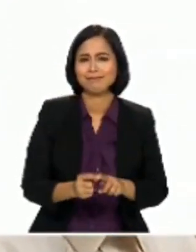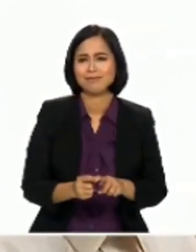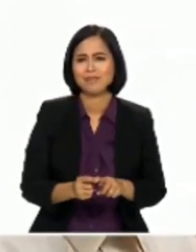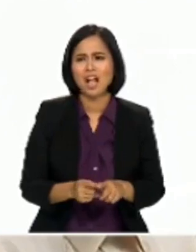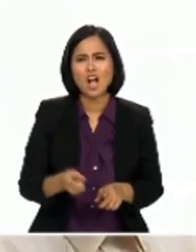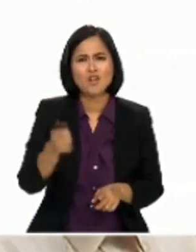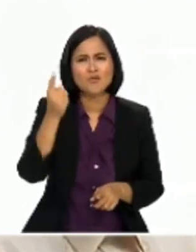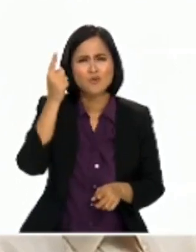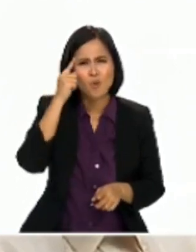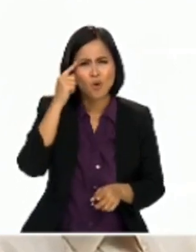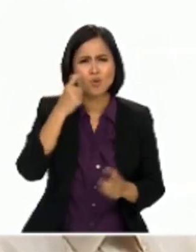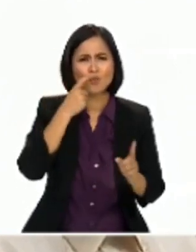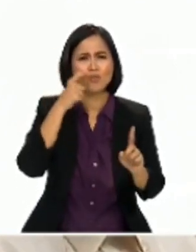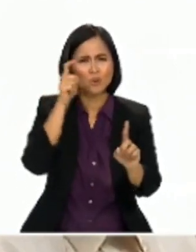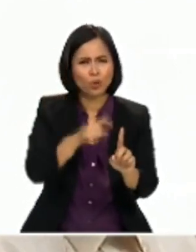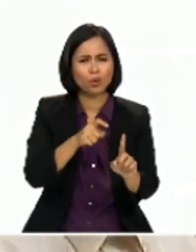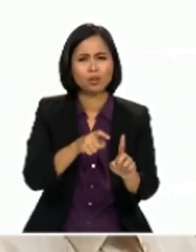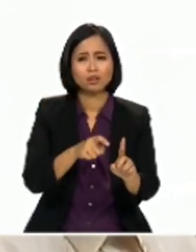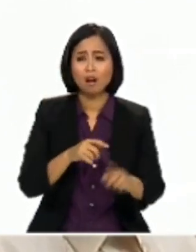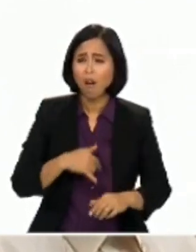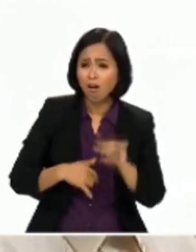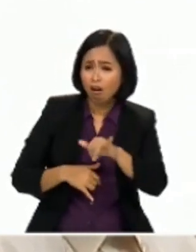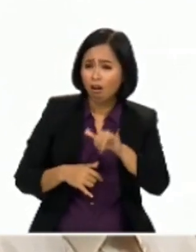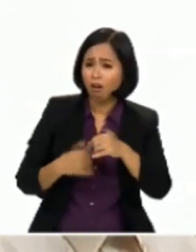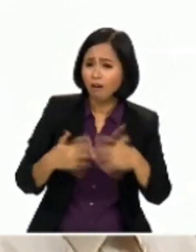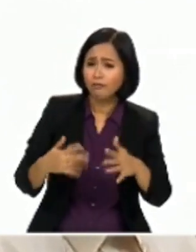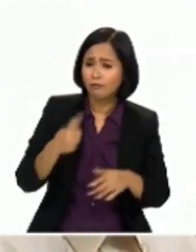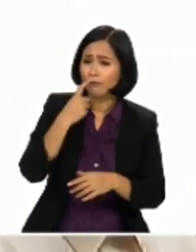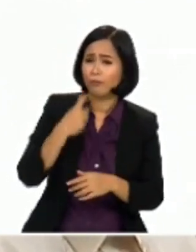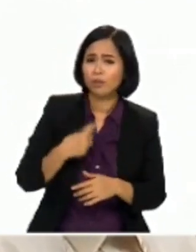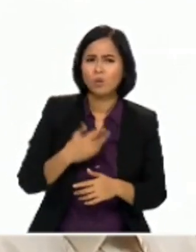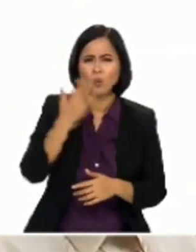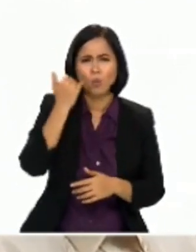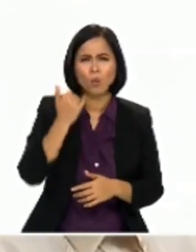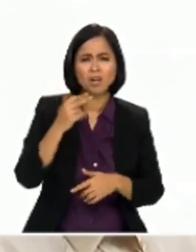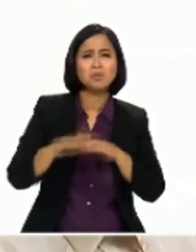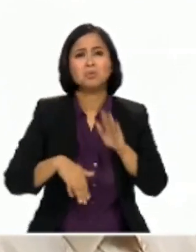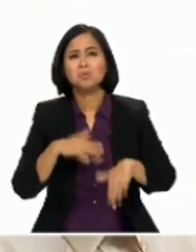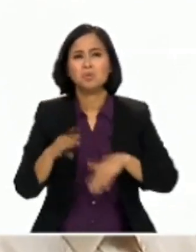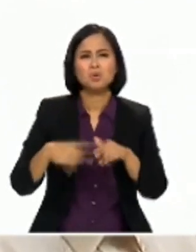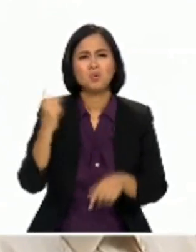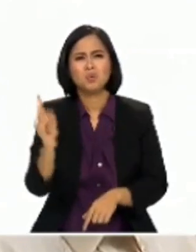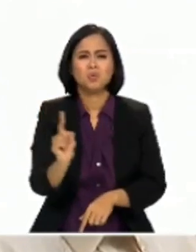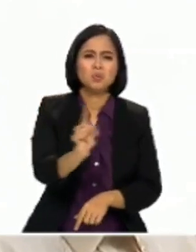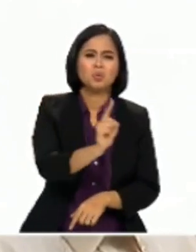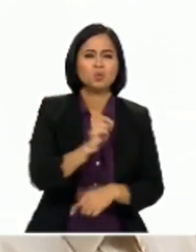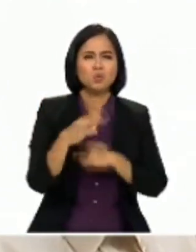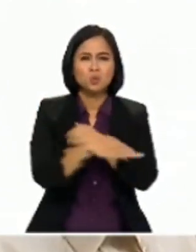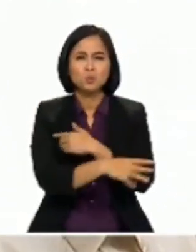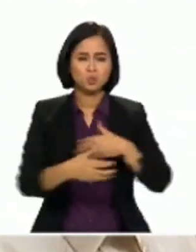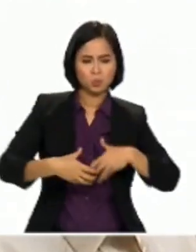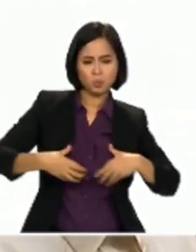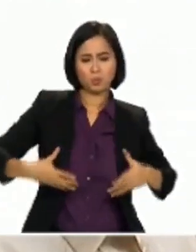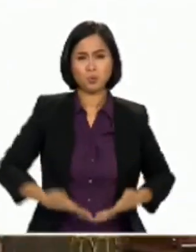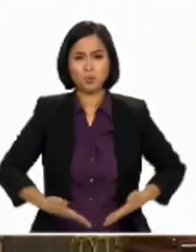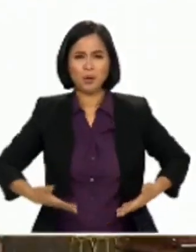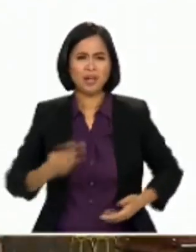Akala ko ba inutusan kita? Yes, ano? O bakit ka nagpalakad-lakad dyan sa beach? Titingnan mo yung nagkabikini